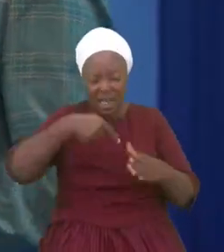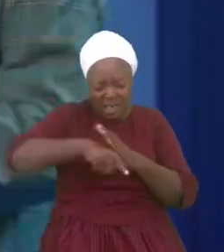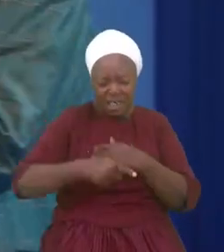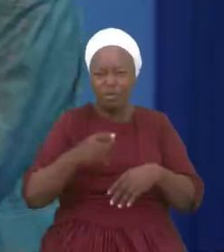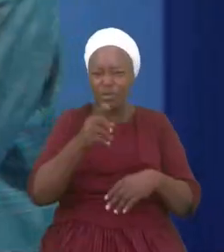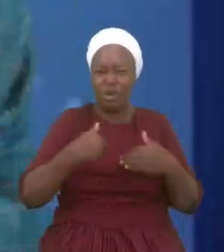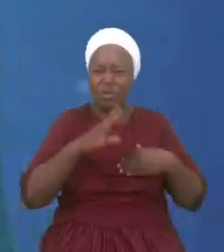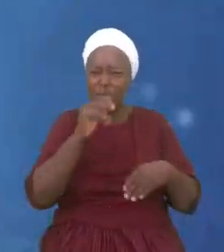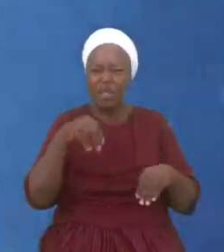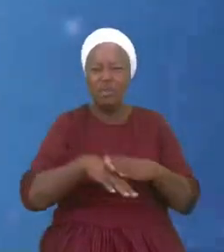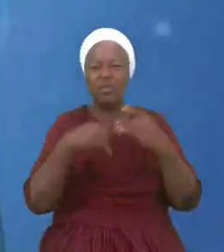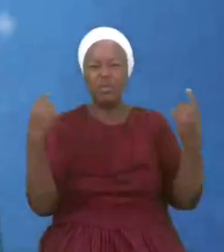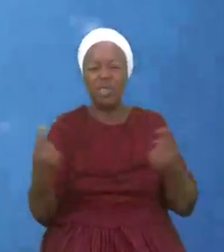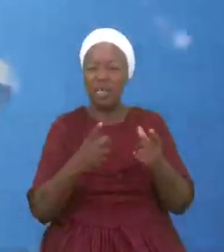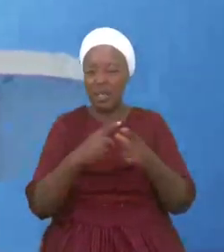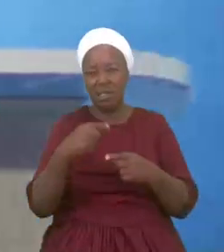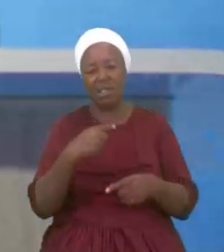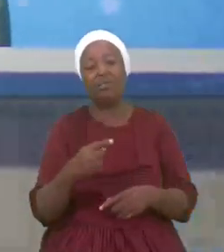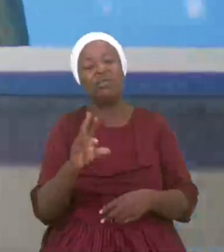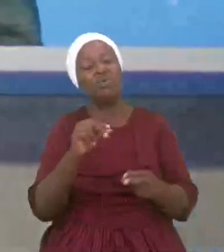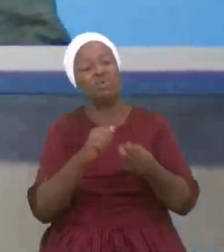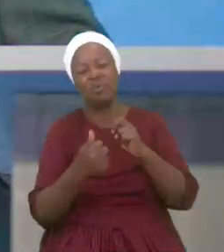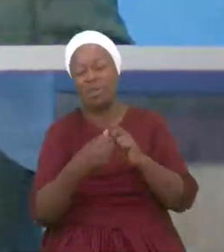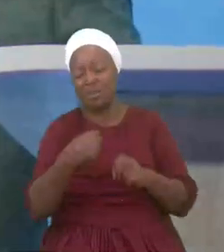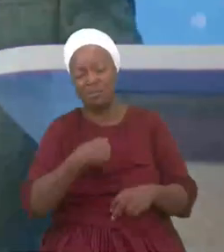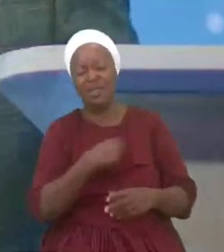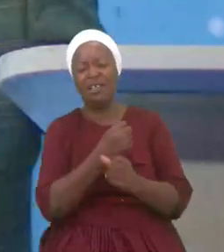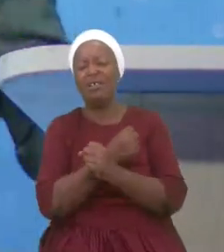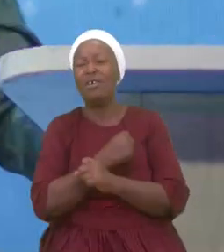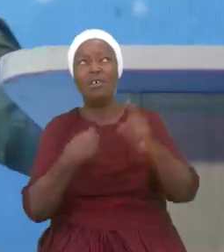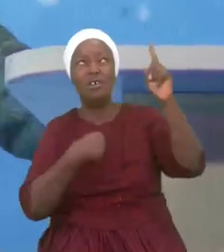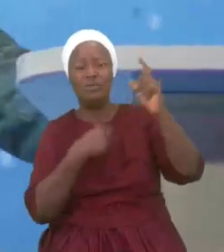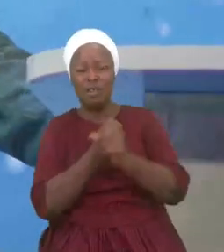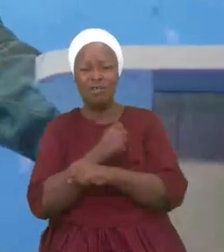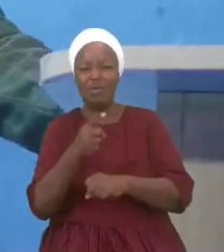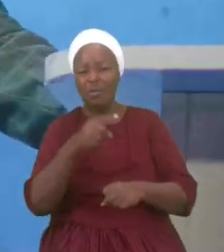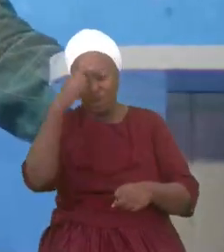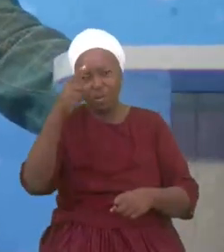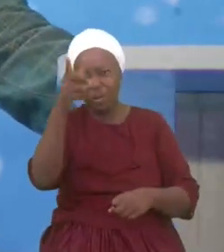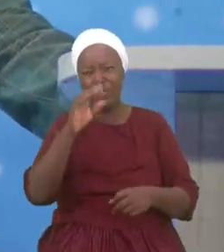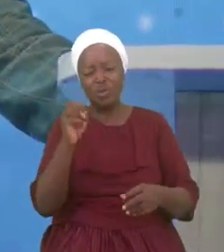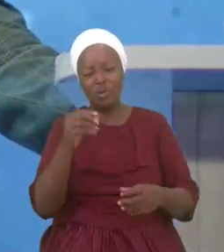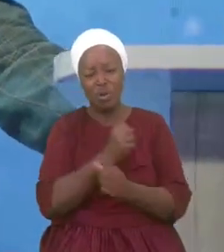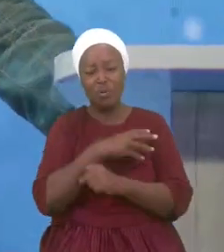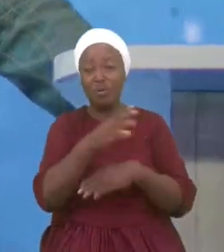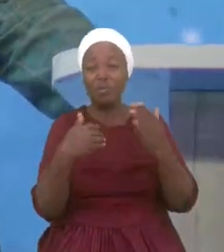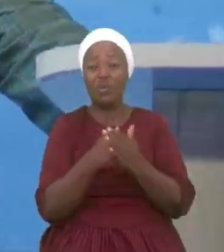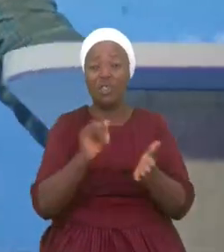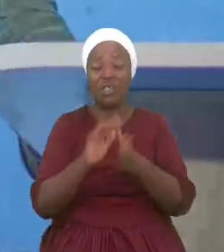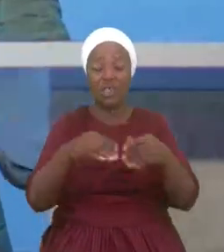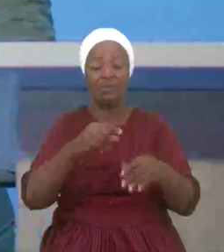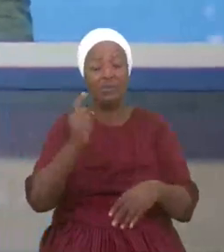statue pas il connaît ta vie et il sait combien tu es sale et mauvais et dit mais je l'aime